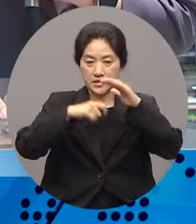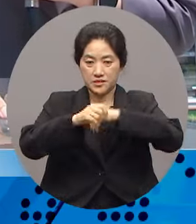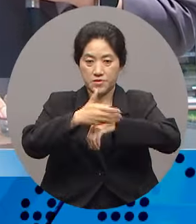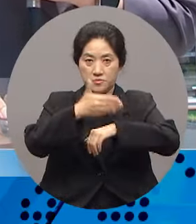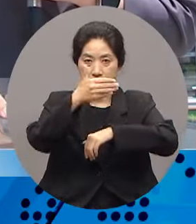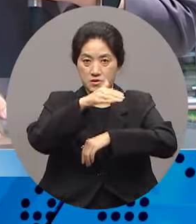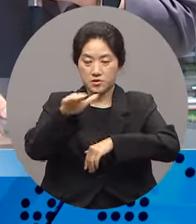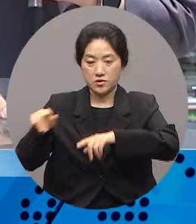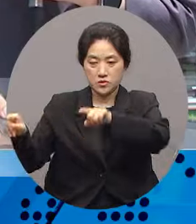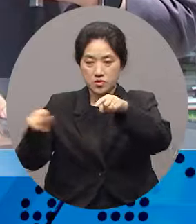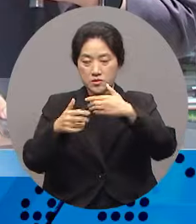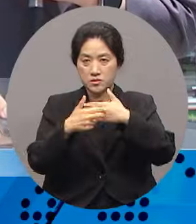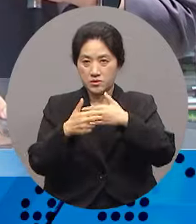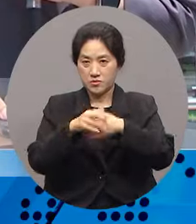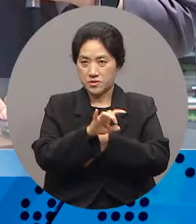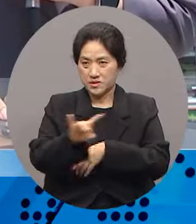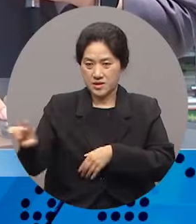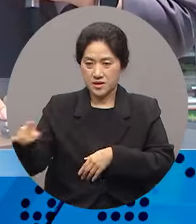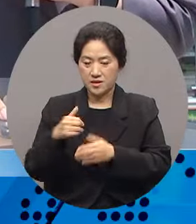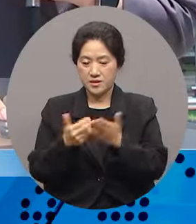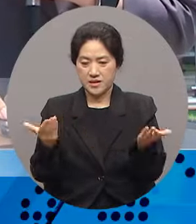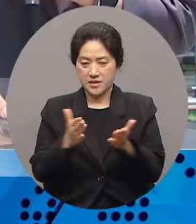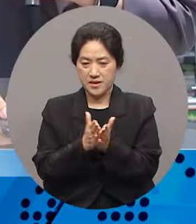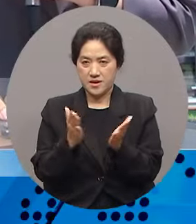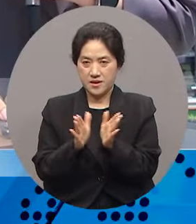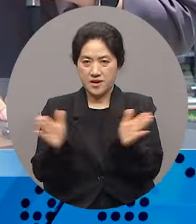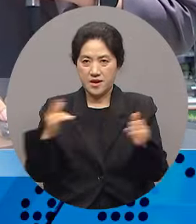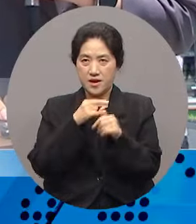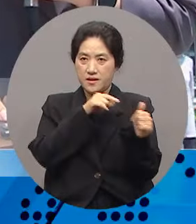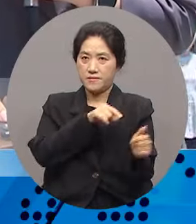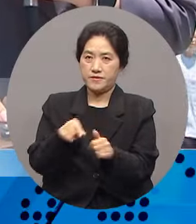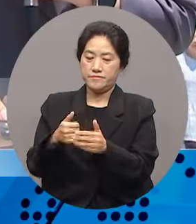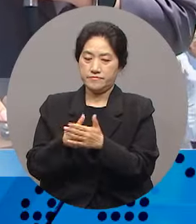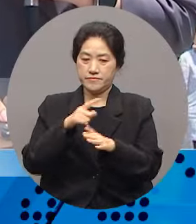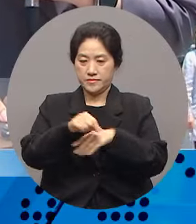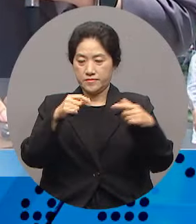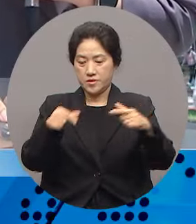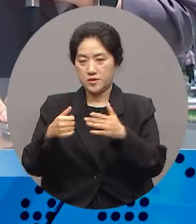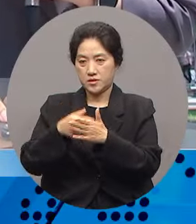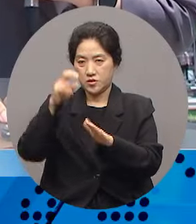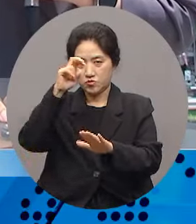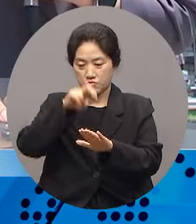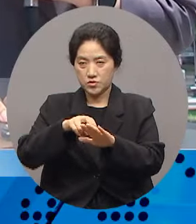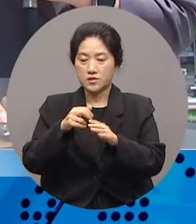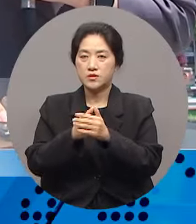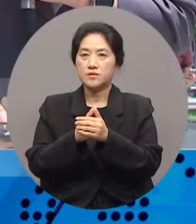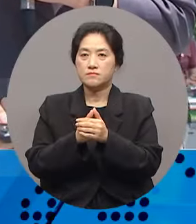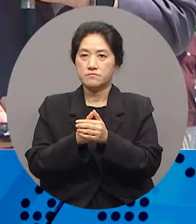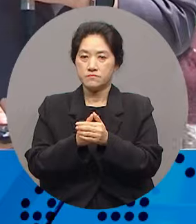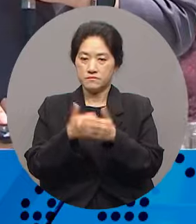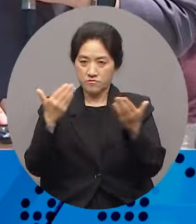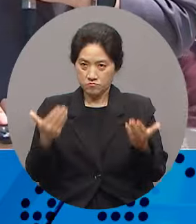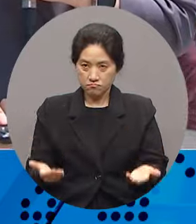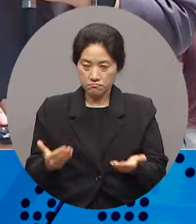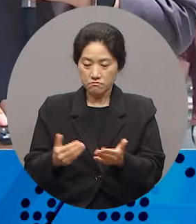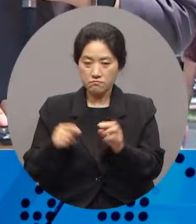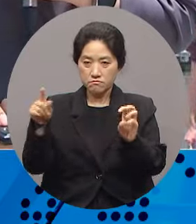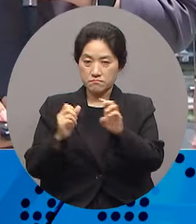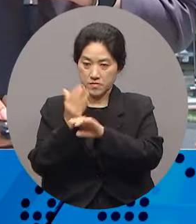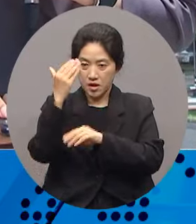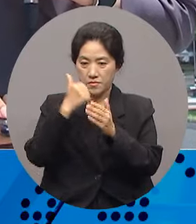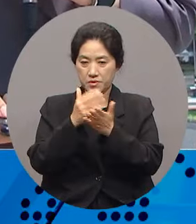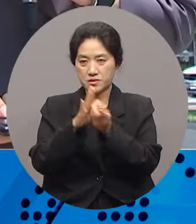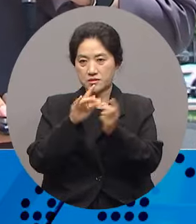9시를 기해 전국 의원에 업무 개시 명령을 내렸고, 지자체별 휴진율이 30%를 넘으면 현장 조사도 나갈